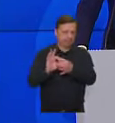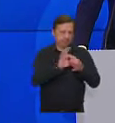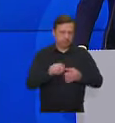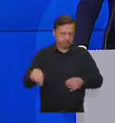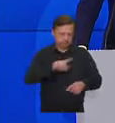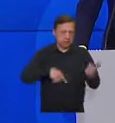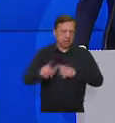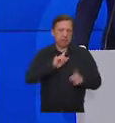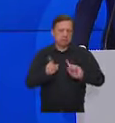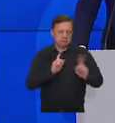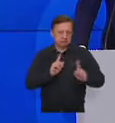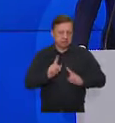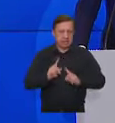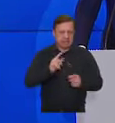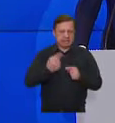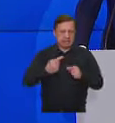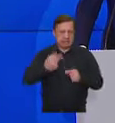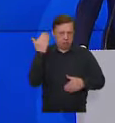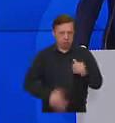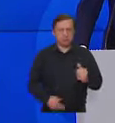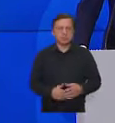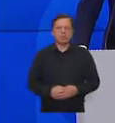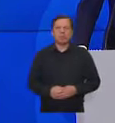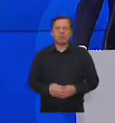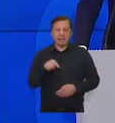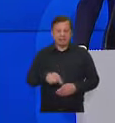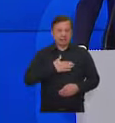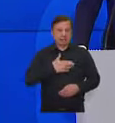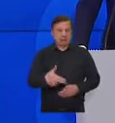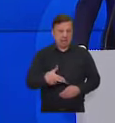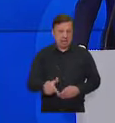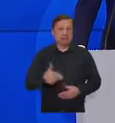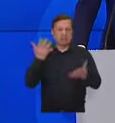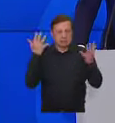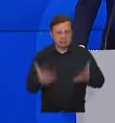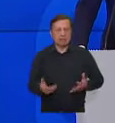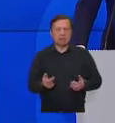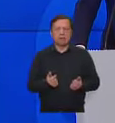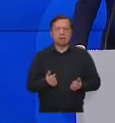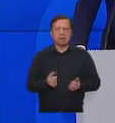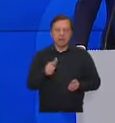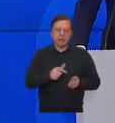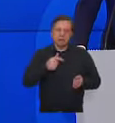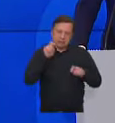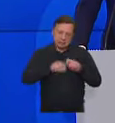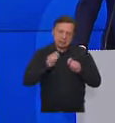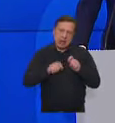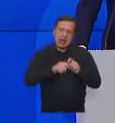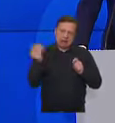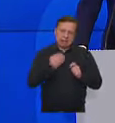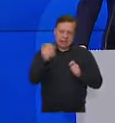szlifowane ostatnie jego zapisy i chcemy ten weekend jeszcze poświęcić też na jego przegląd,